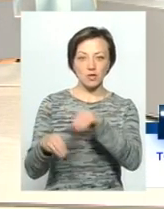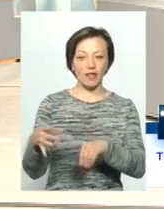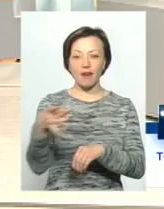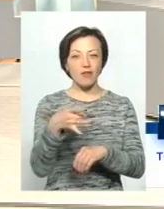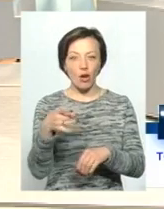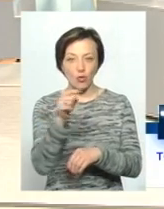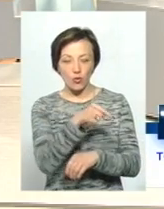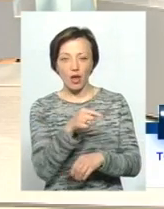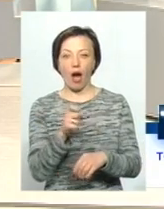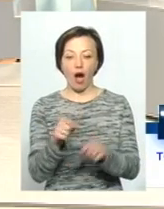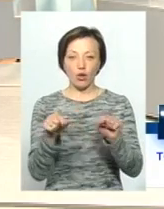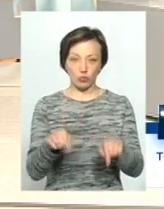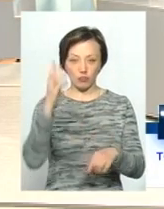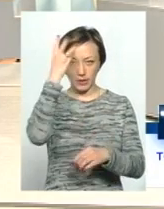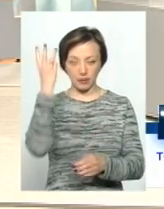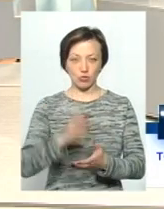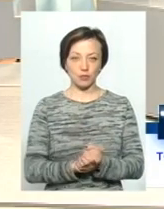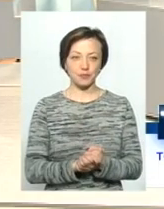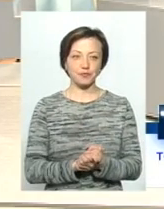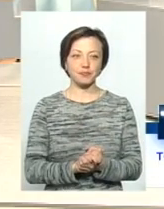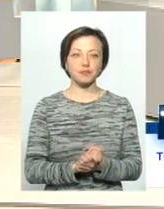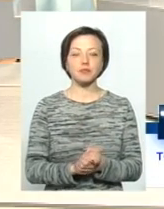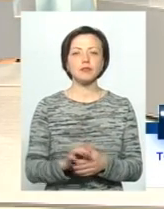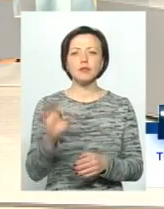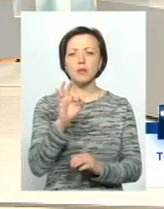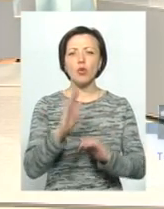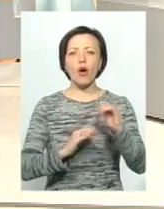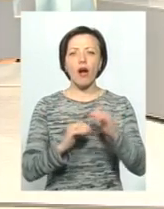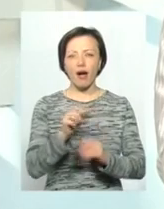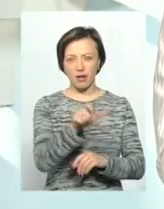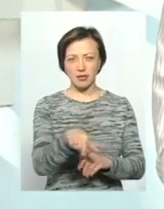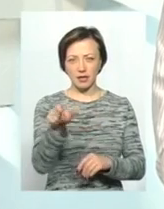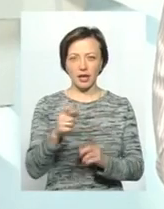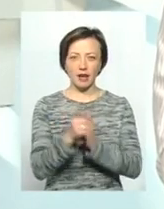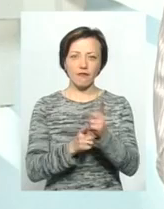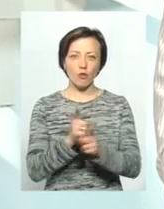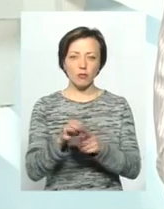районі сусідньому, а саме в обласному центрі. Ну, касательно кадров, вот сейчас те